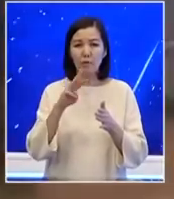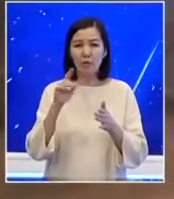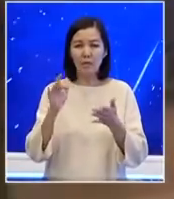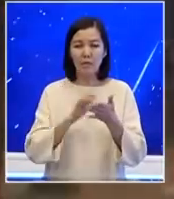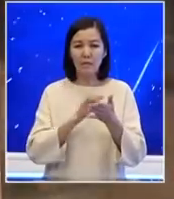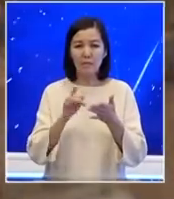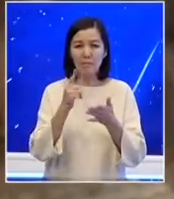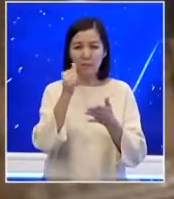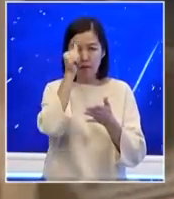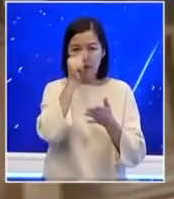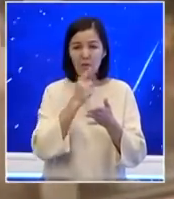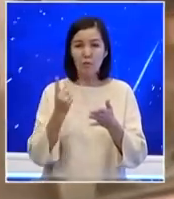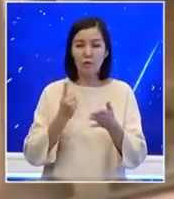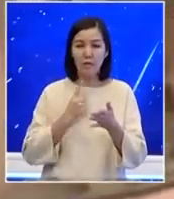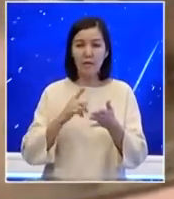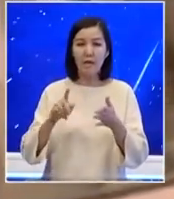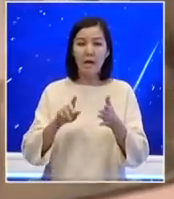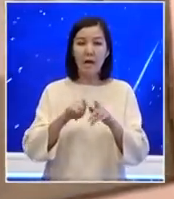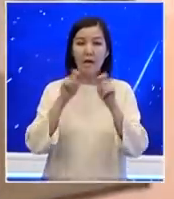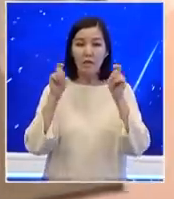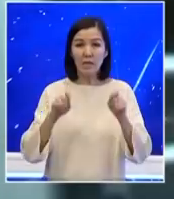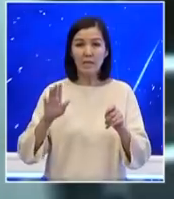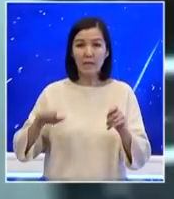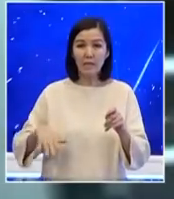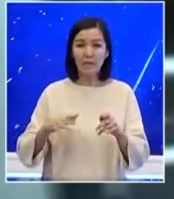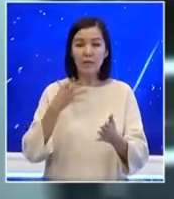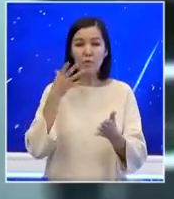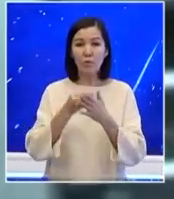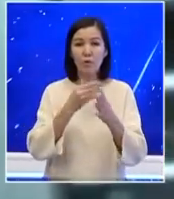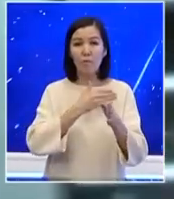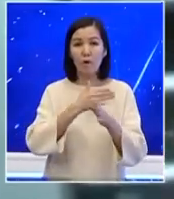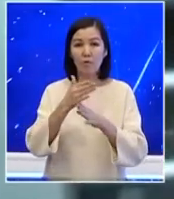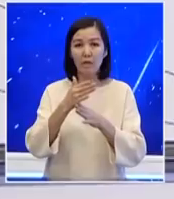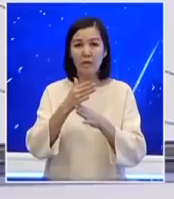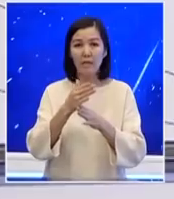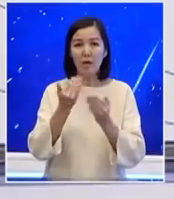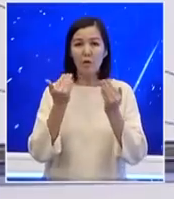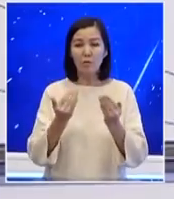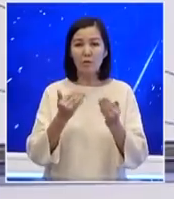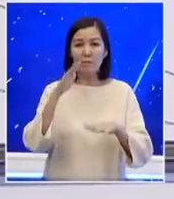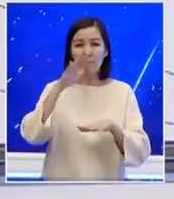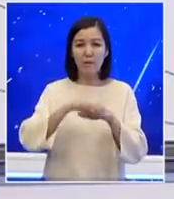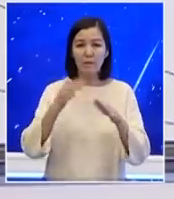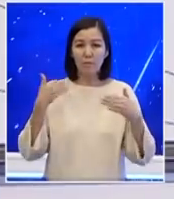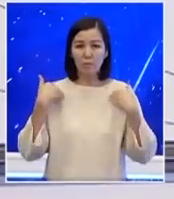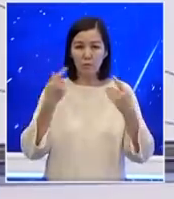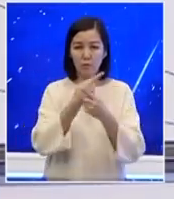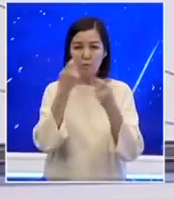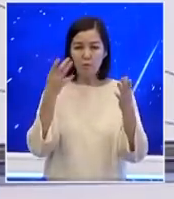ай күтіледі. Есепшот ашылғаннан кейін төлем аударылады. Осыған байланысты Біржан Нұрымбетов банктерге үндеу